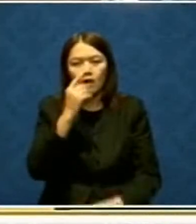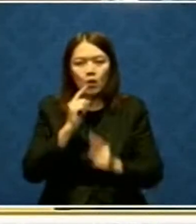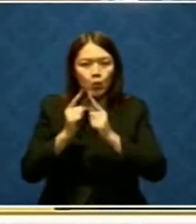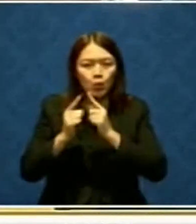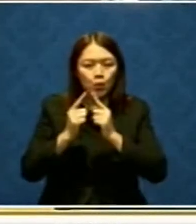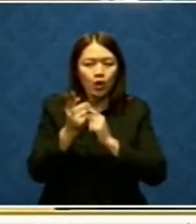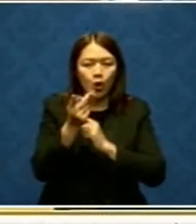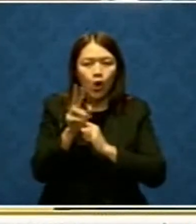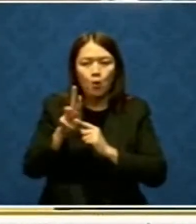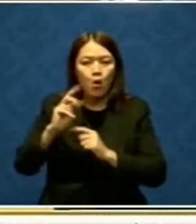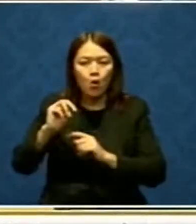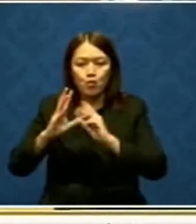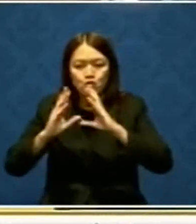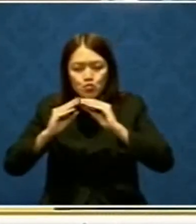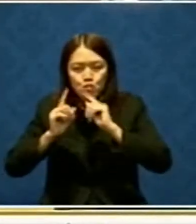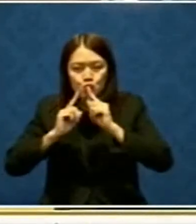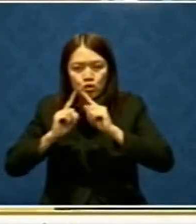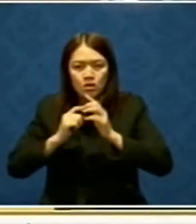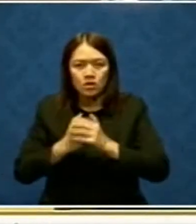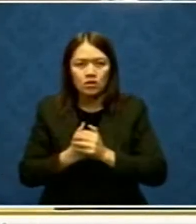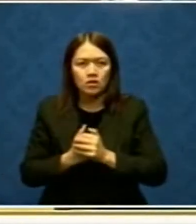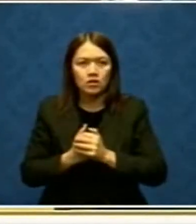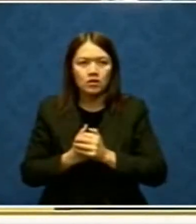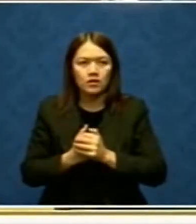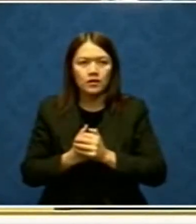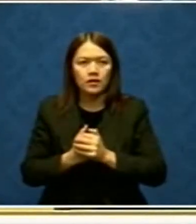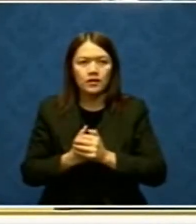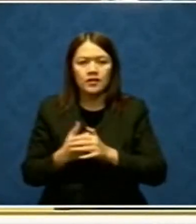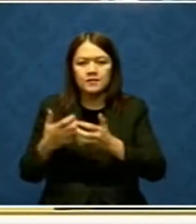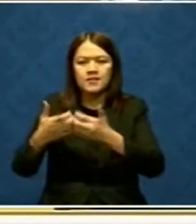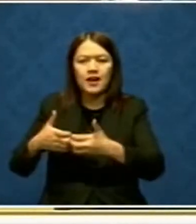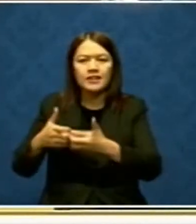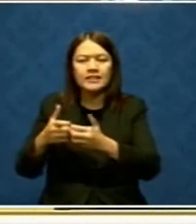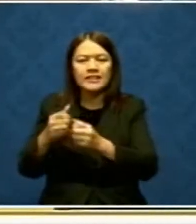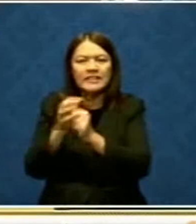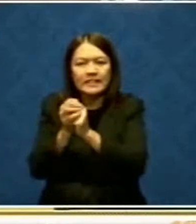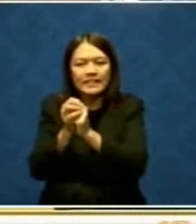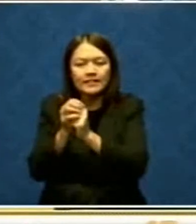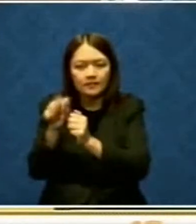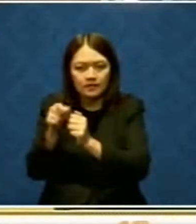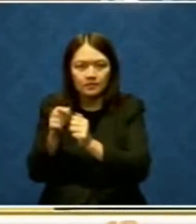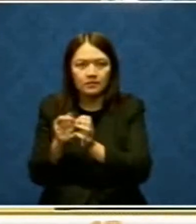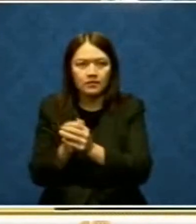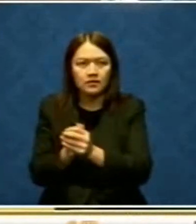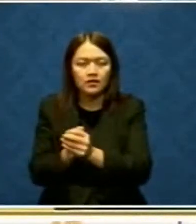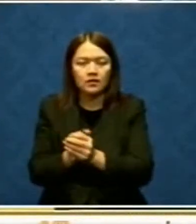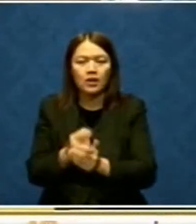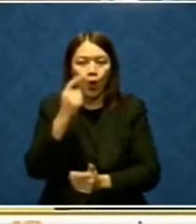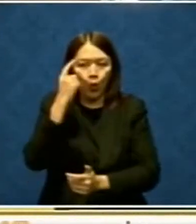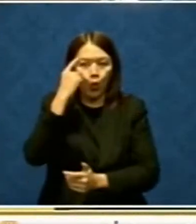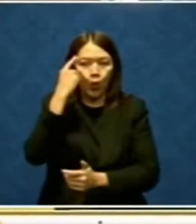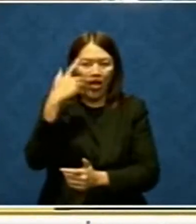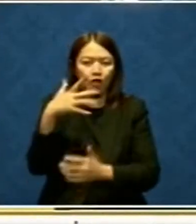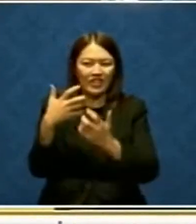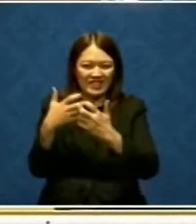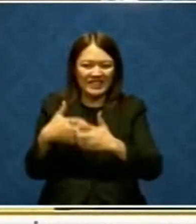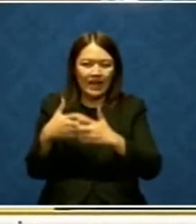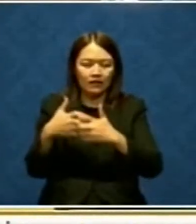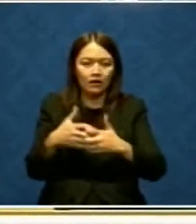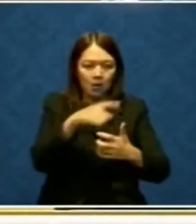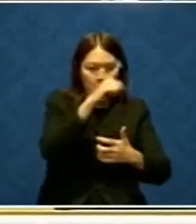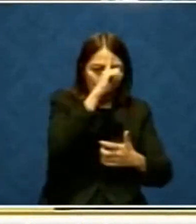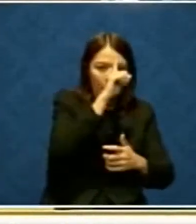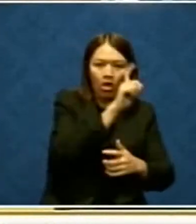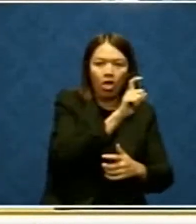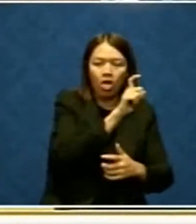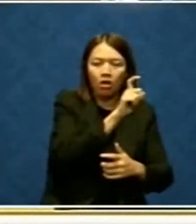ยกันในครม.สักทีผบ.ทร.อนุมัติเครื่องจีนเนี่ยหลังจากที่ตัวเองรู้ว่าเครื่องยนต์เยอรมันเนี่ยมันไม่ได้